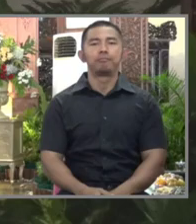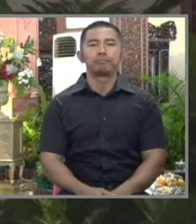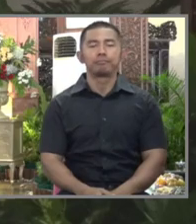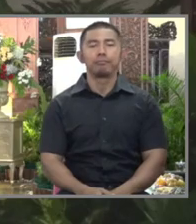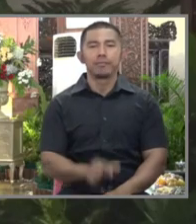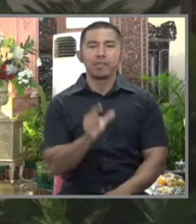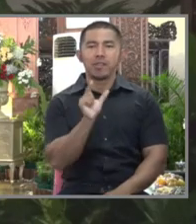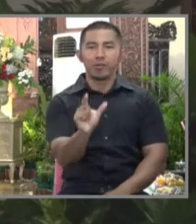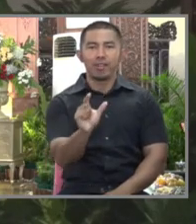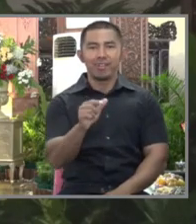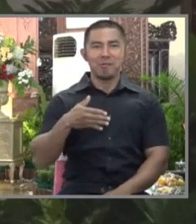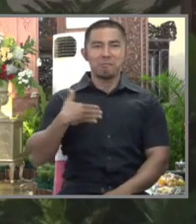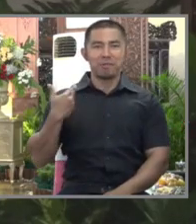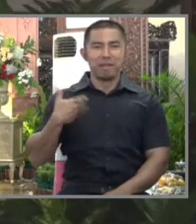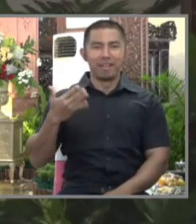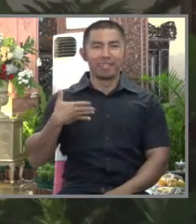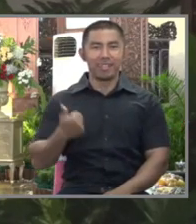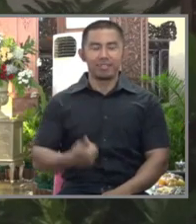yang berbahagia.